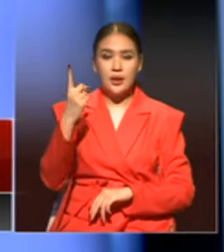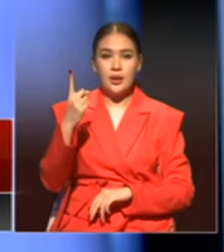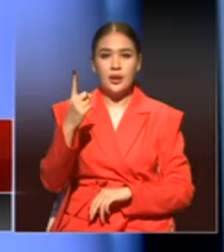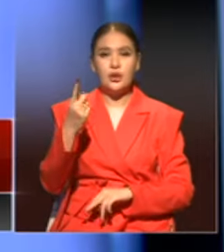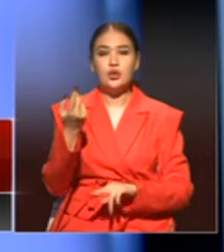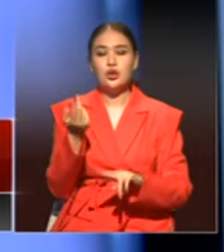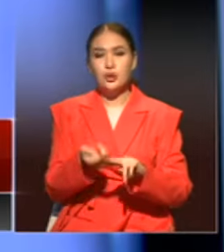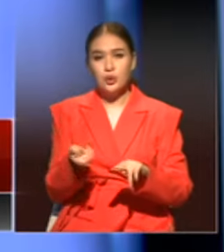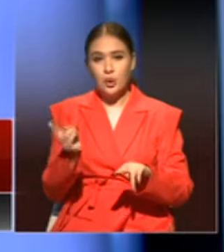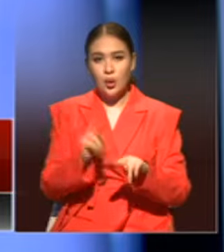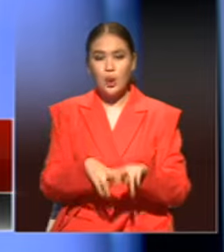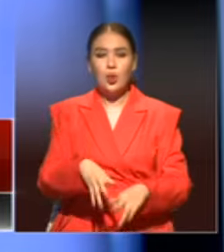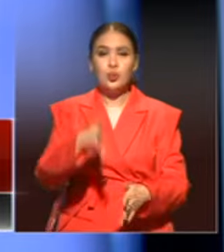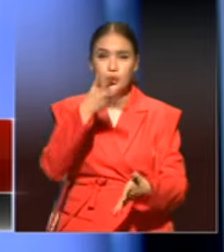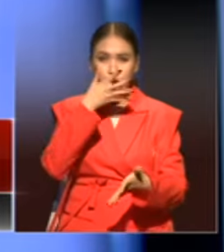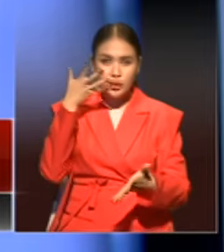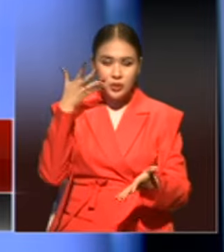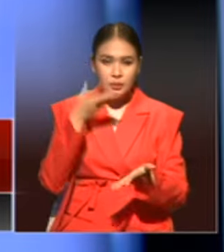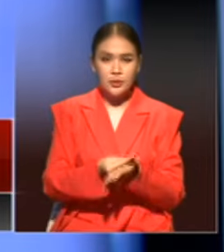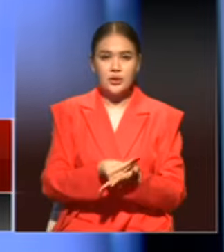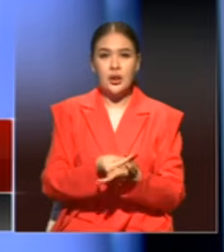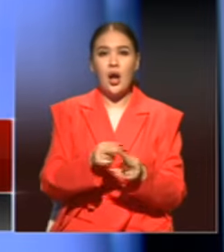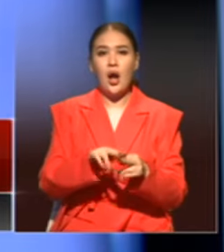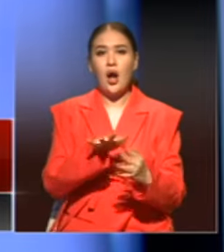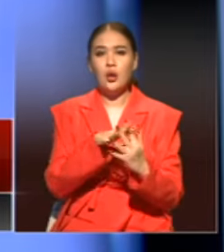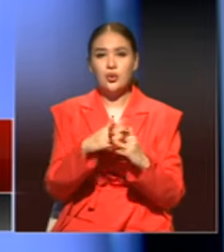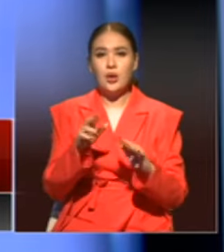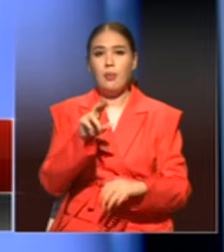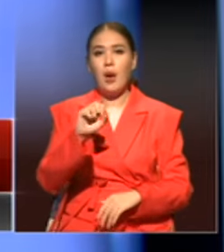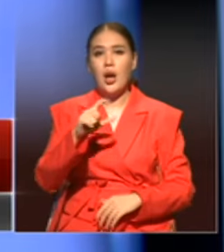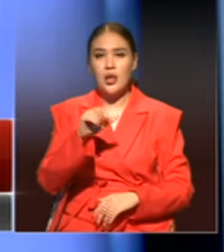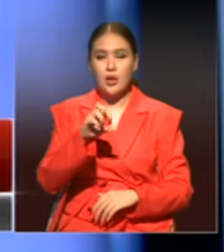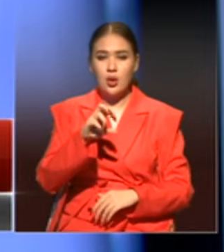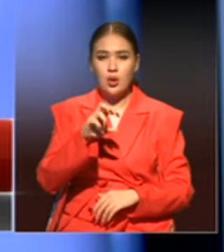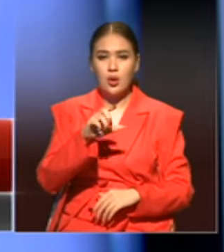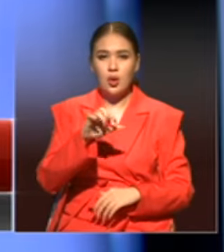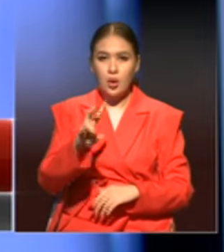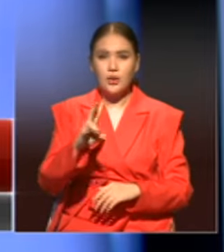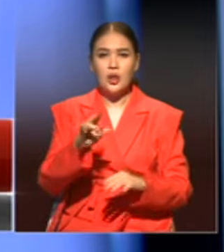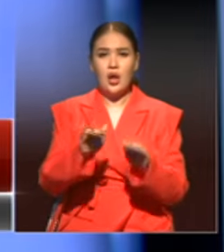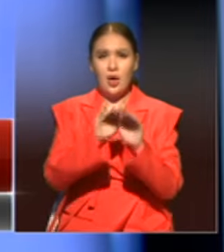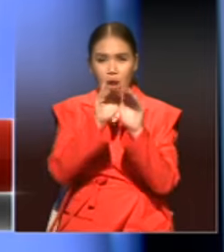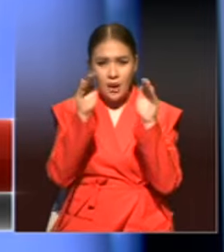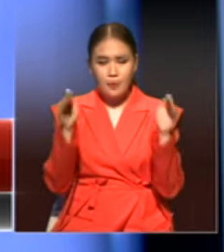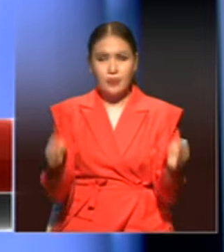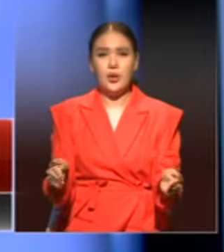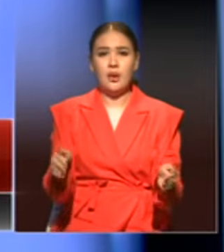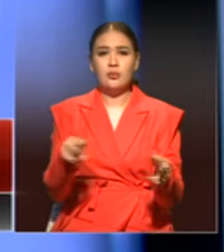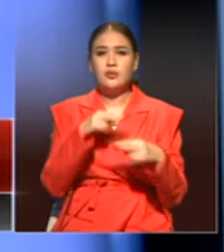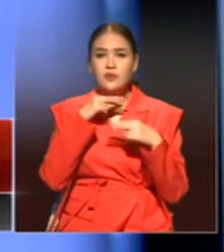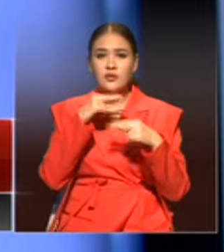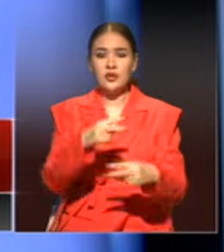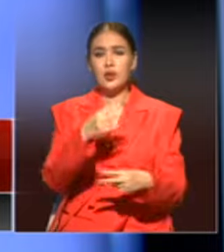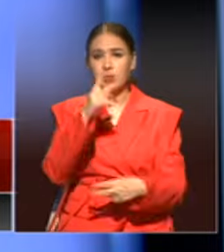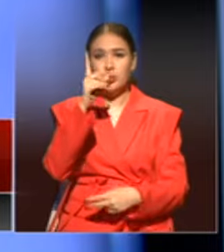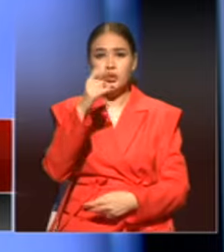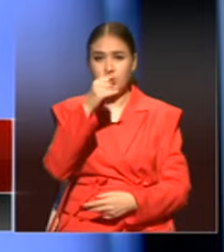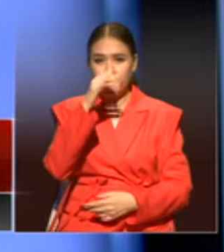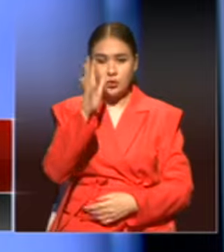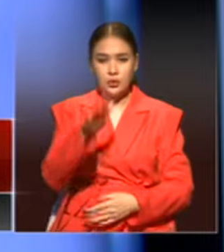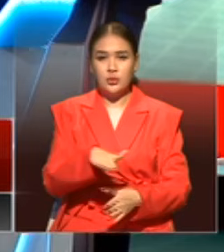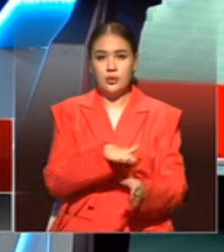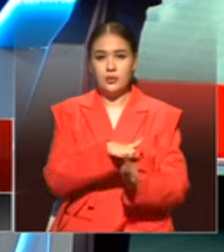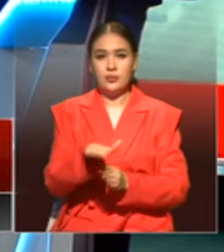сол өзіміздің ауылымыздың іргесінде тұрған полигондардың сыртын қаптап көрнекілігіне неге мән бермейміз осы неге міндеттемейміз Ерболат